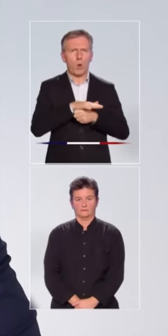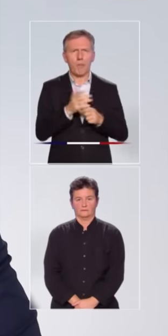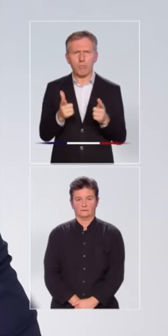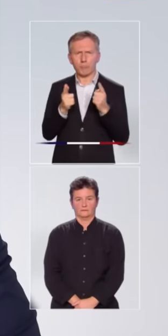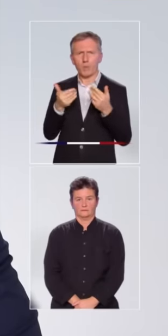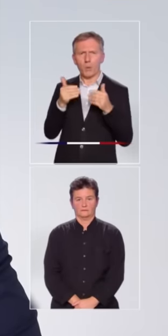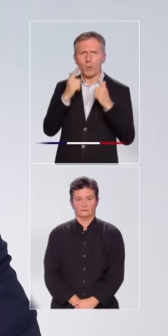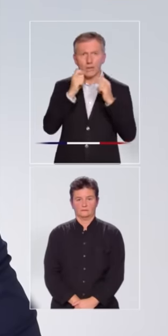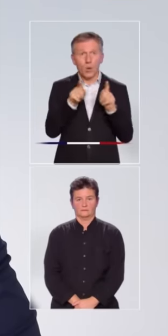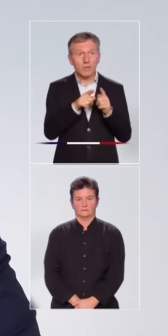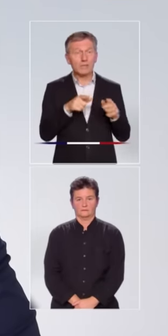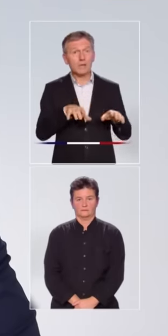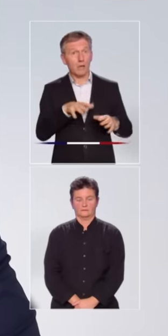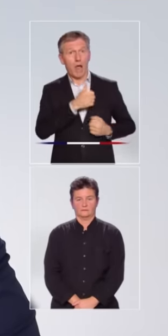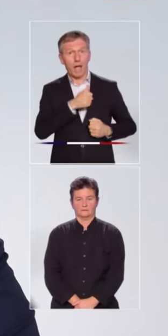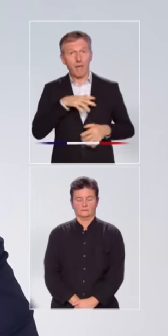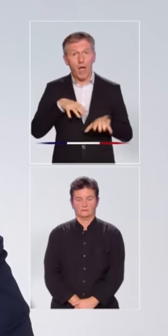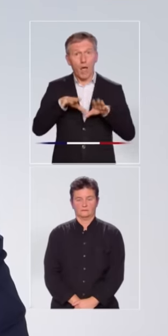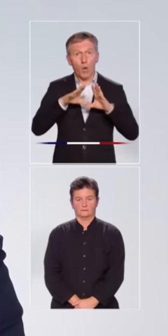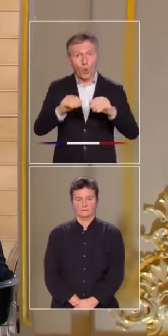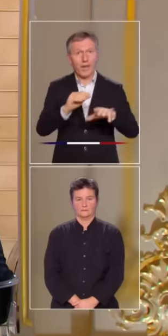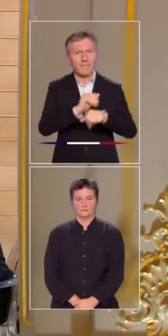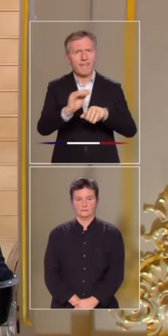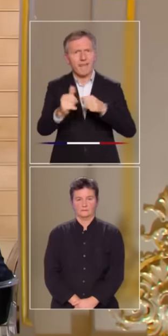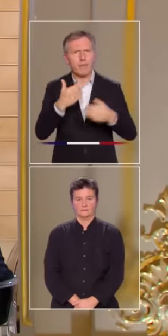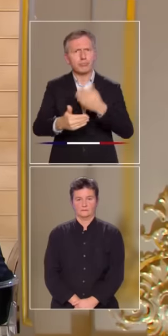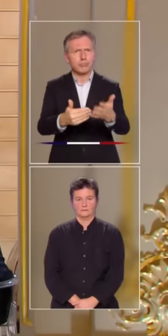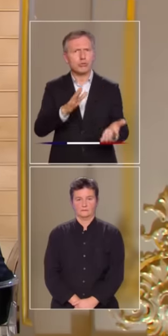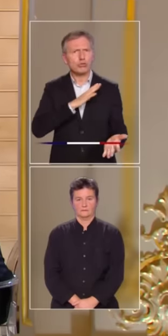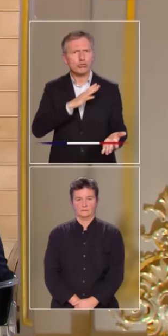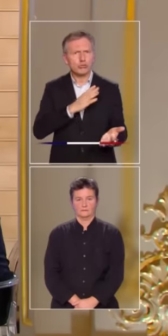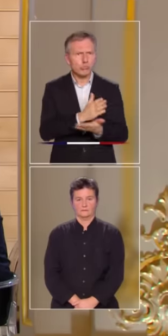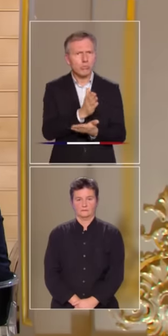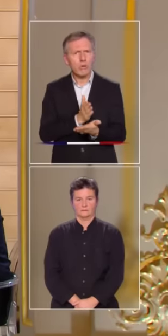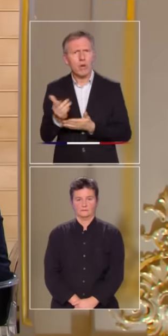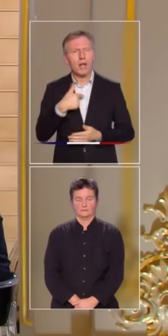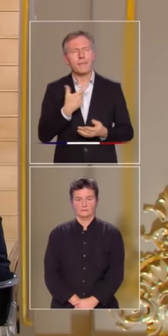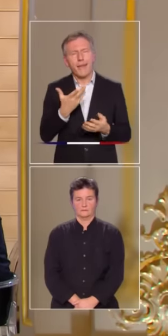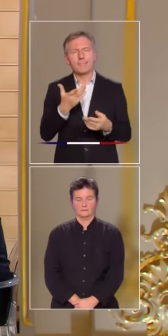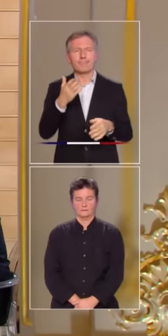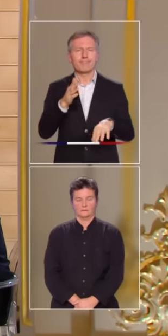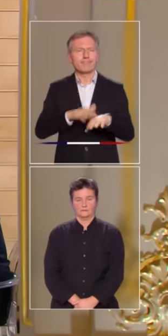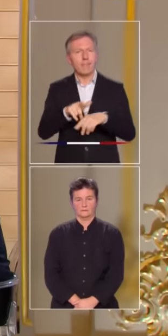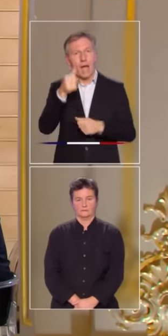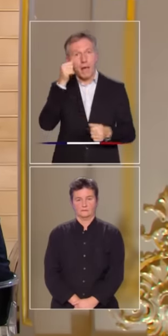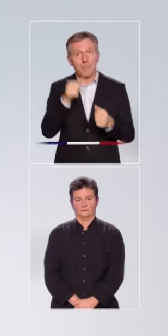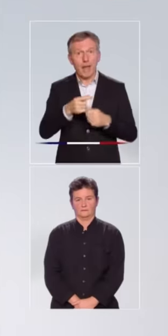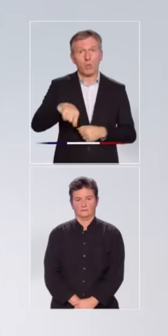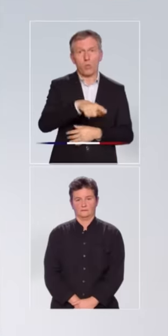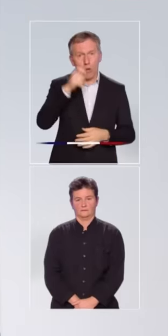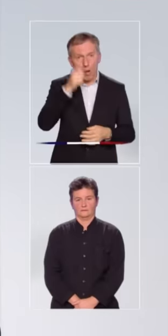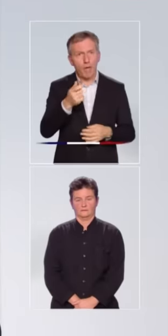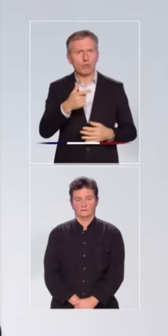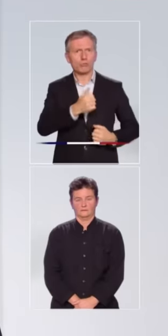et des armées opérationnelles. Et je veux ici le rappeler pour rendre une fois encore hommage à nos soldats et à leurs